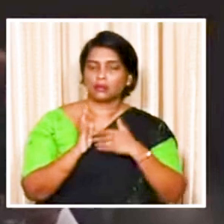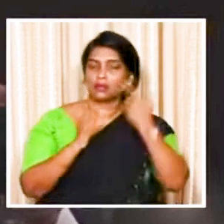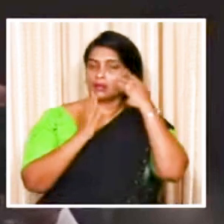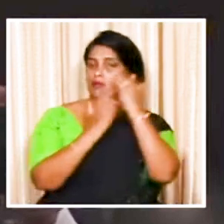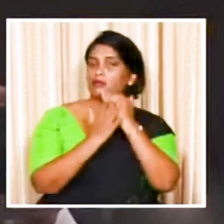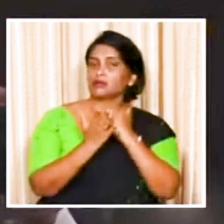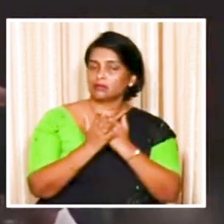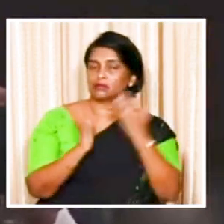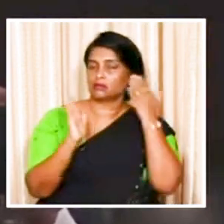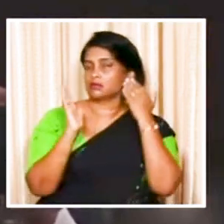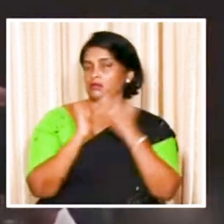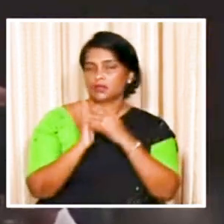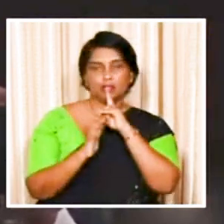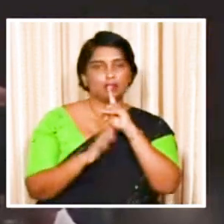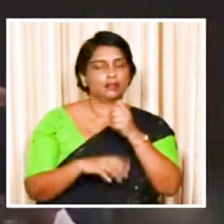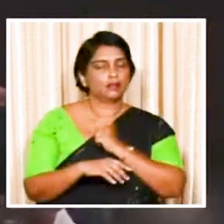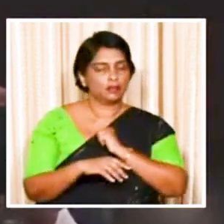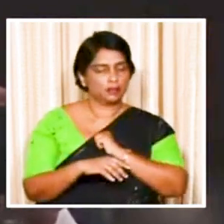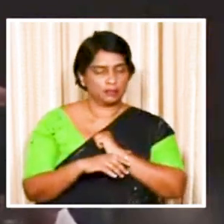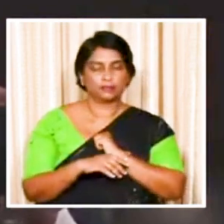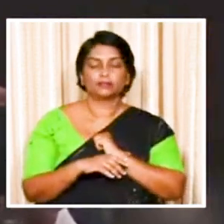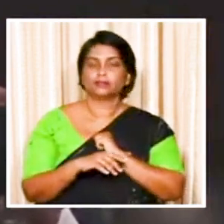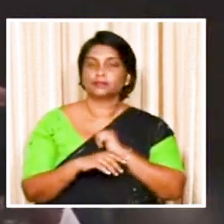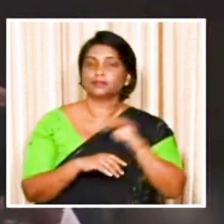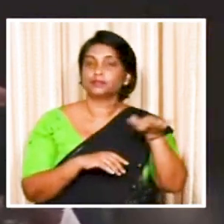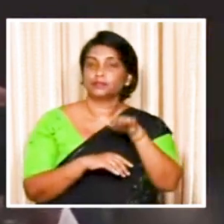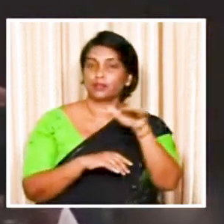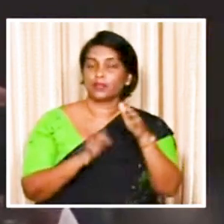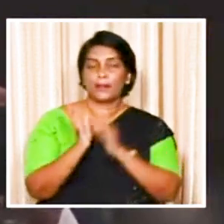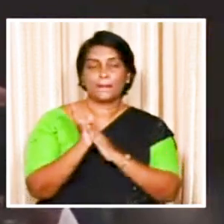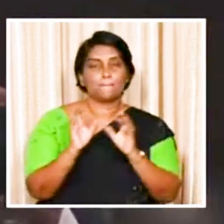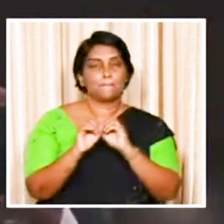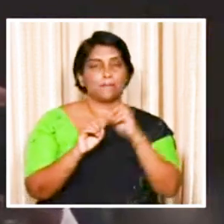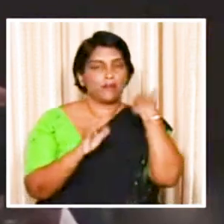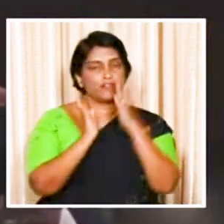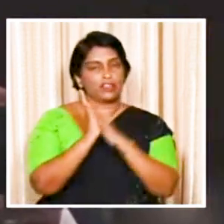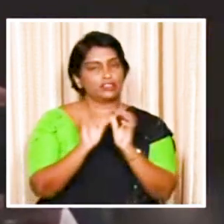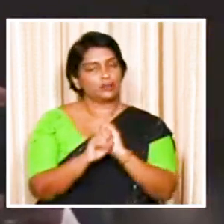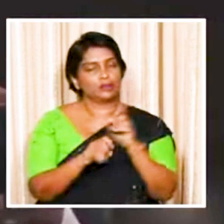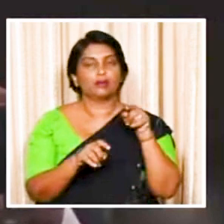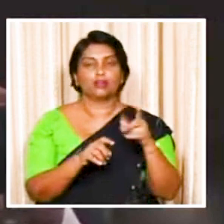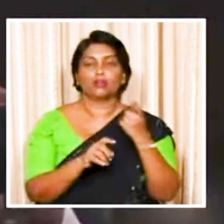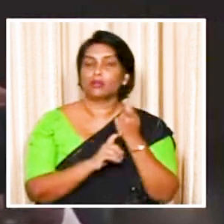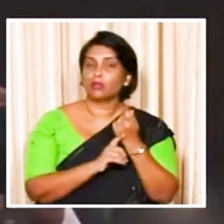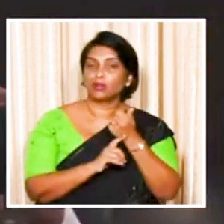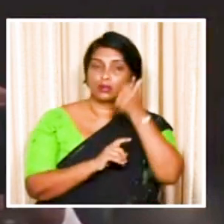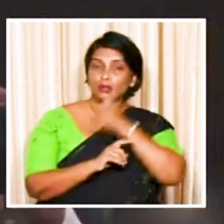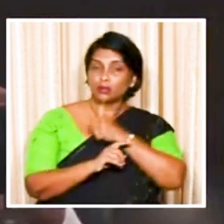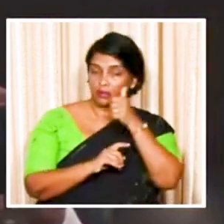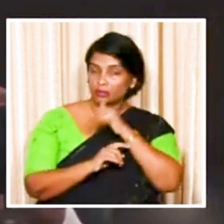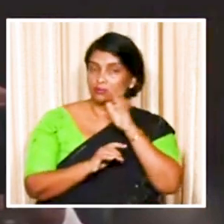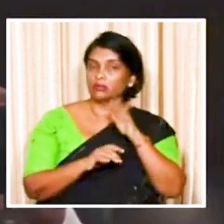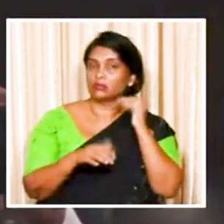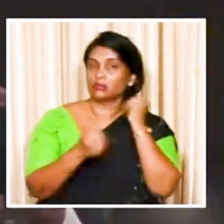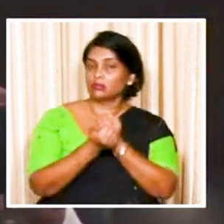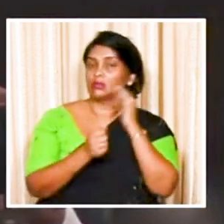1 சமூக வலைத்தளங்கள் ஊடாக பண மோசடியில் ஈடுபட்ட குற்றச்சாட்டின் கீழ் கைது செய்யப்பட்டு கடந்த